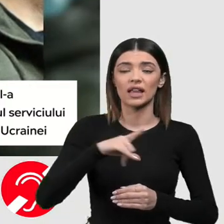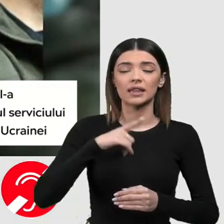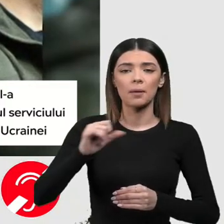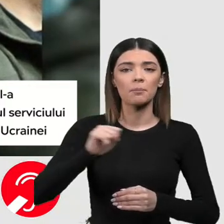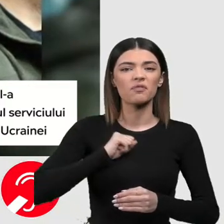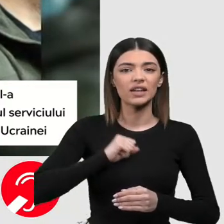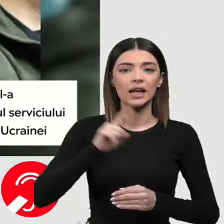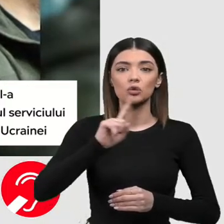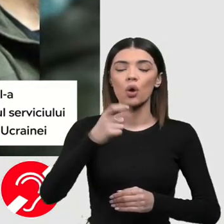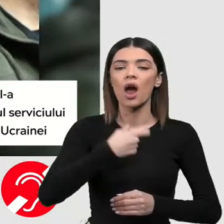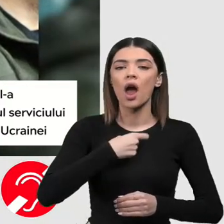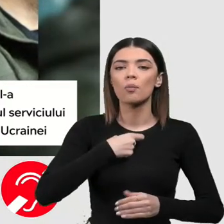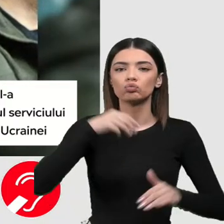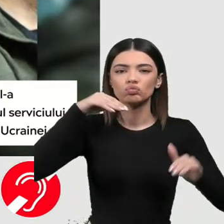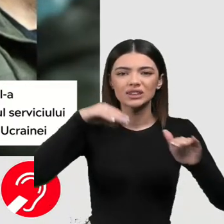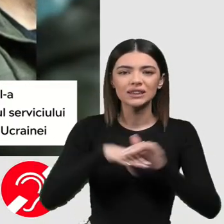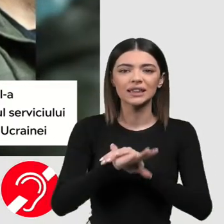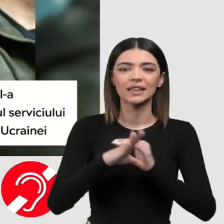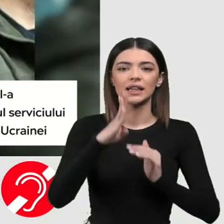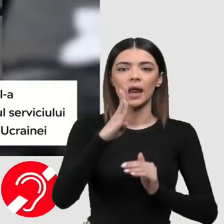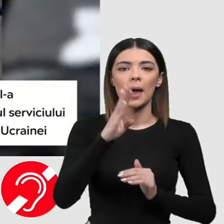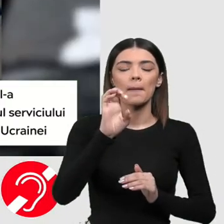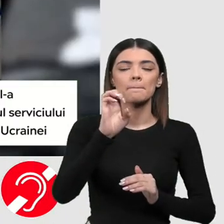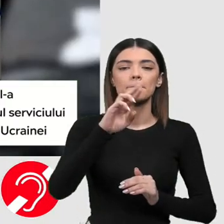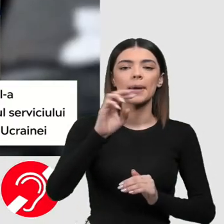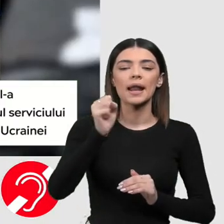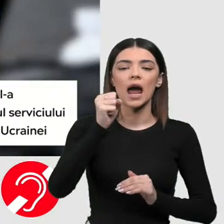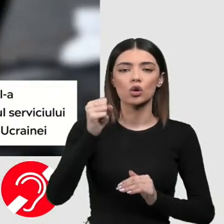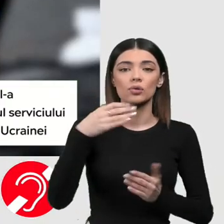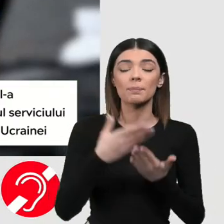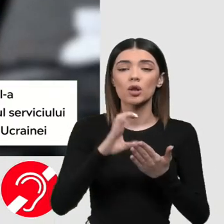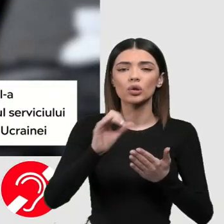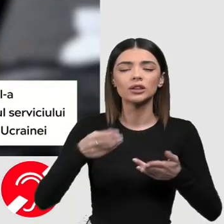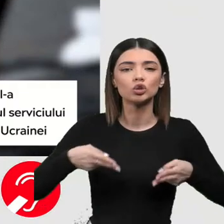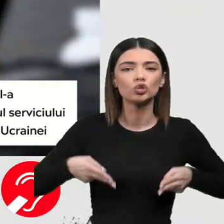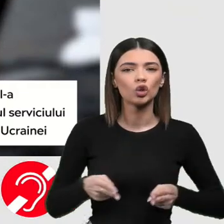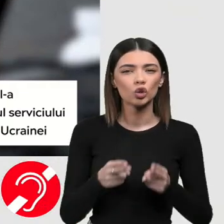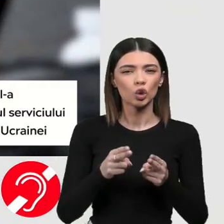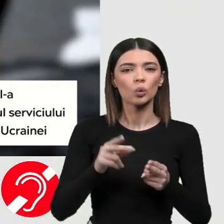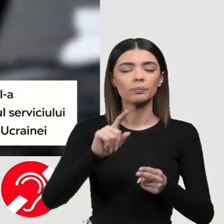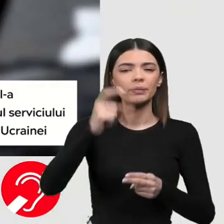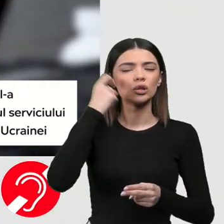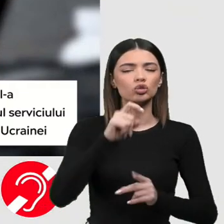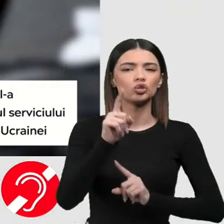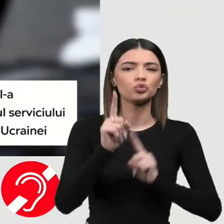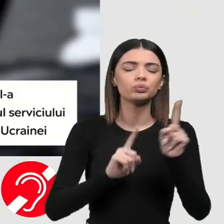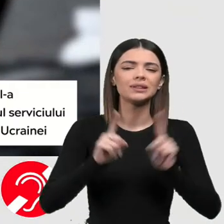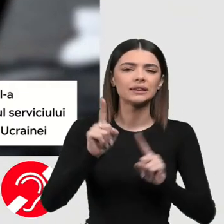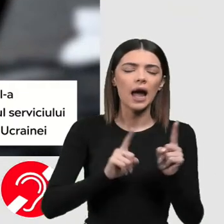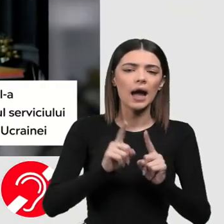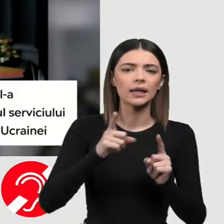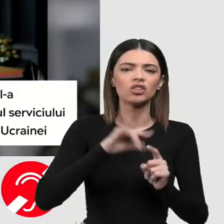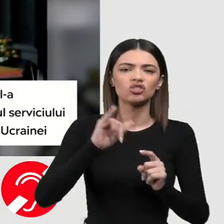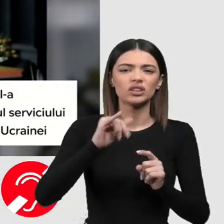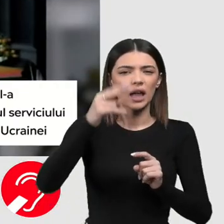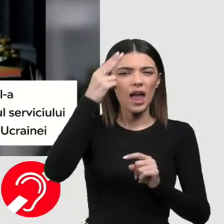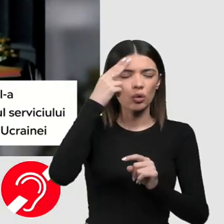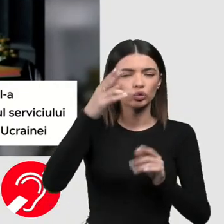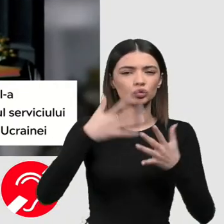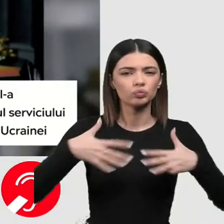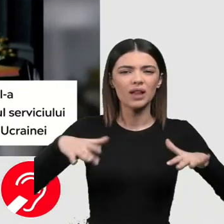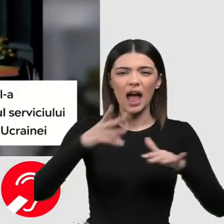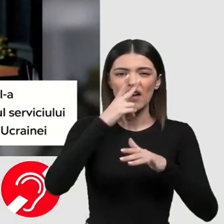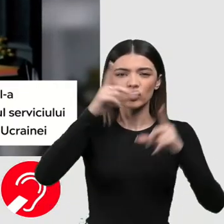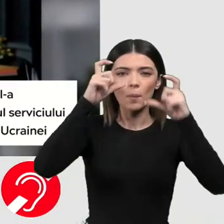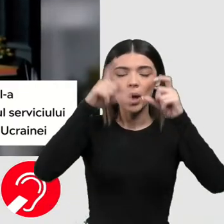n-au putut să intre în Belarus pentru că acea autostradă, nu știu dacă telespectatorii au văzut imagine,